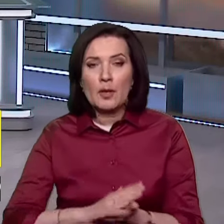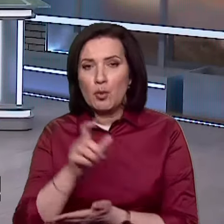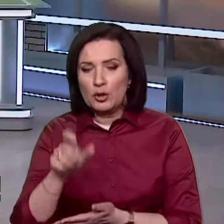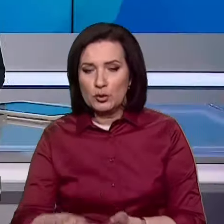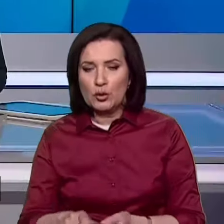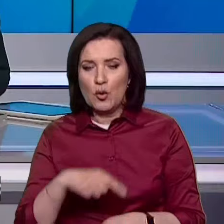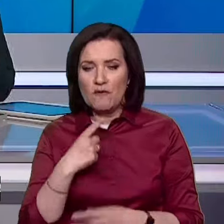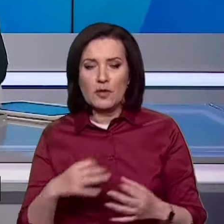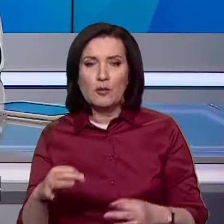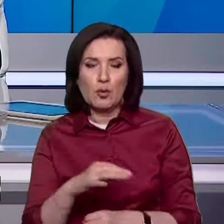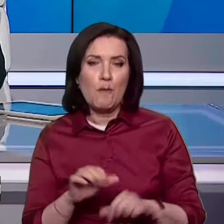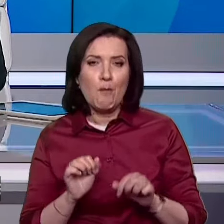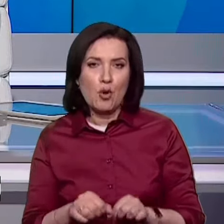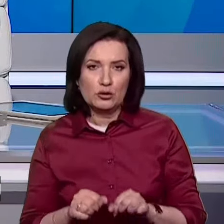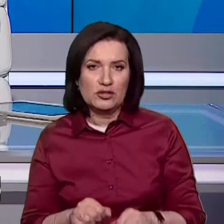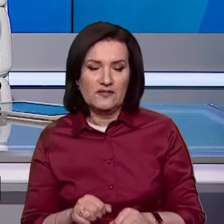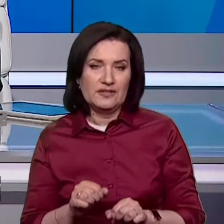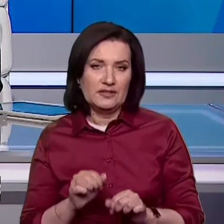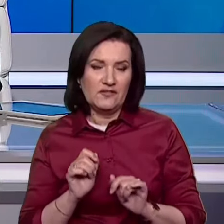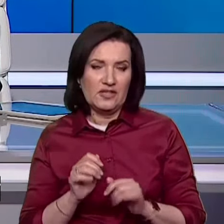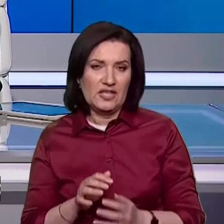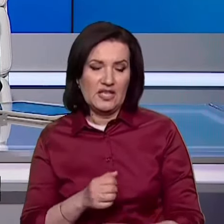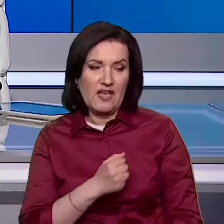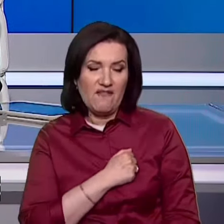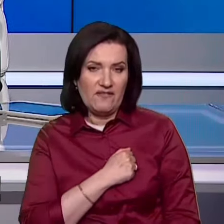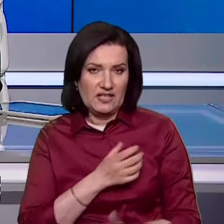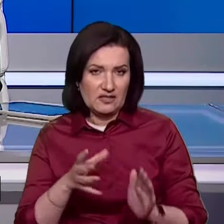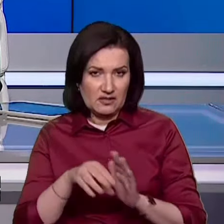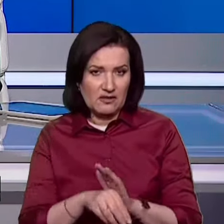політолог, говорили про можливість ведення військ європейських на території України.